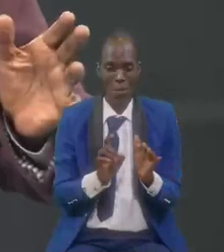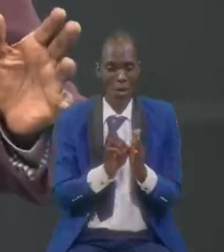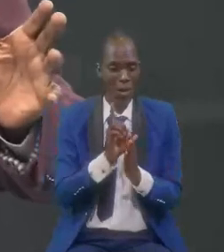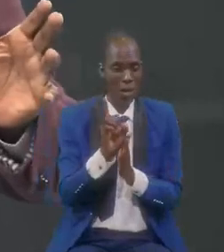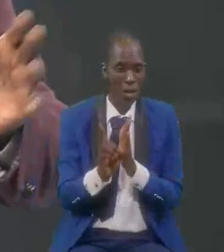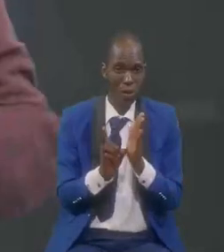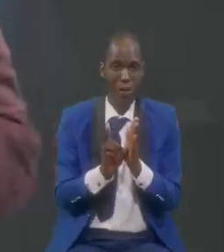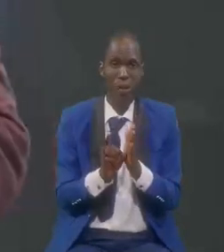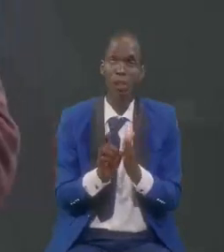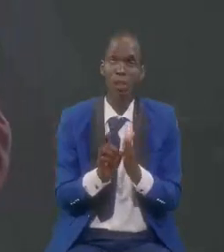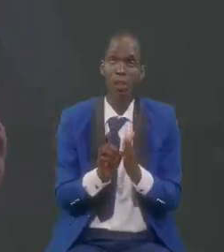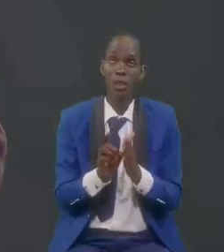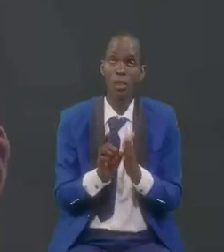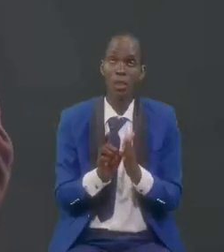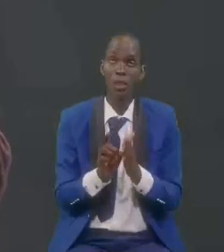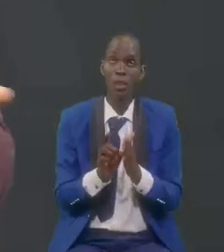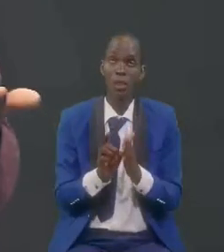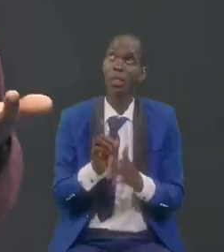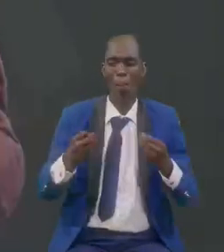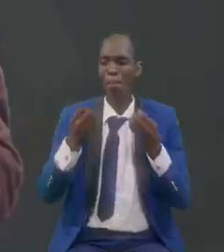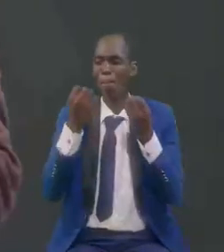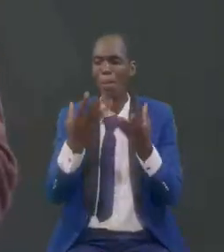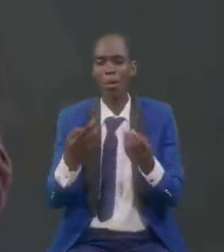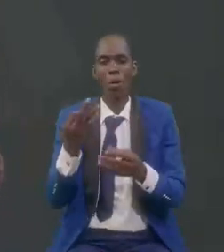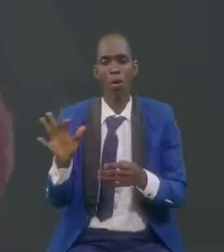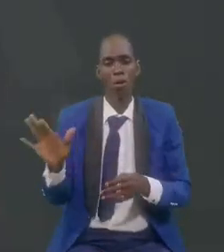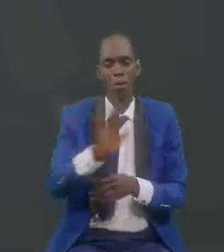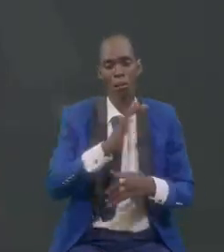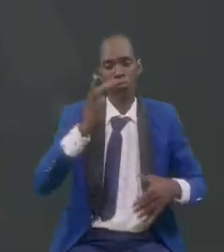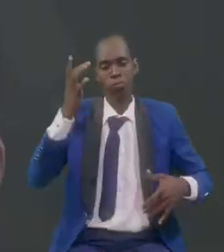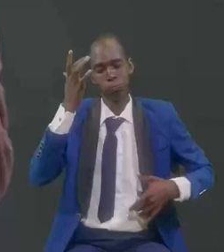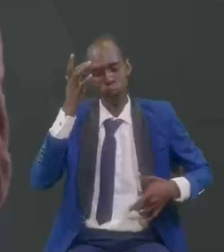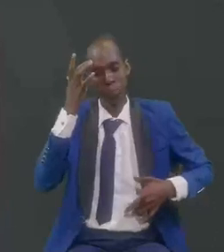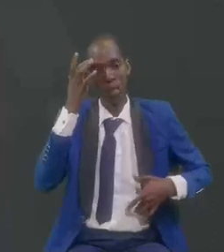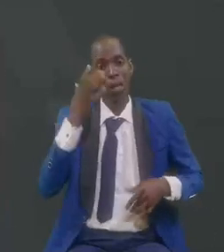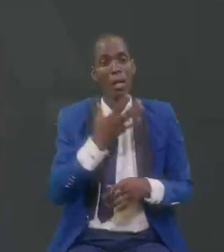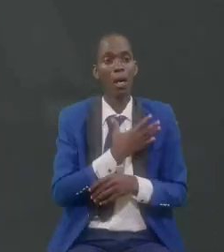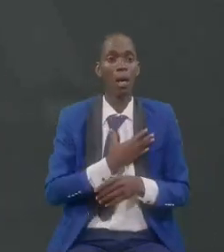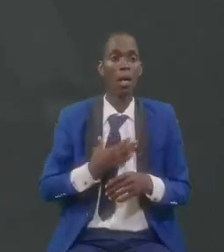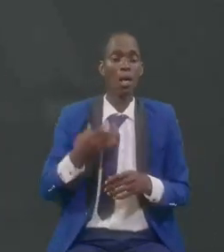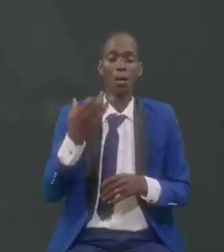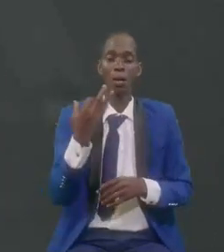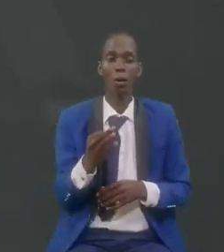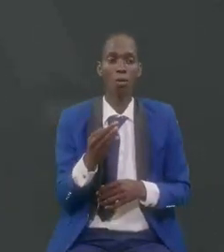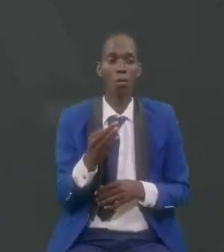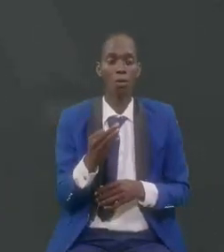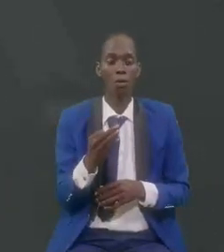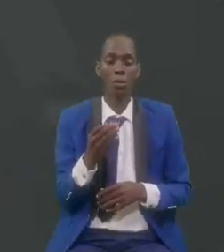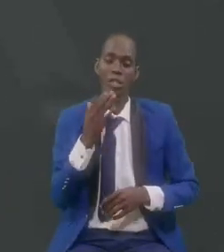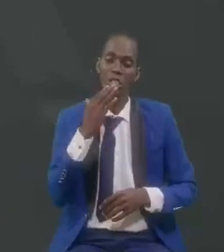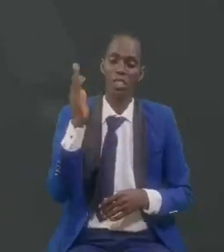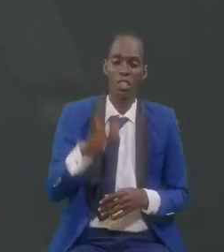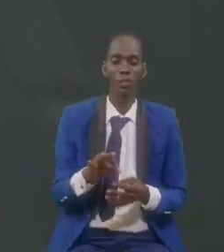21. À l'heure même, Jésus guérit plusieurs personnes de maladies, d'infirmités et d'esprits